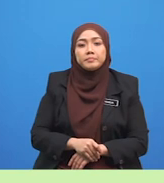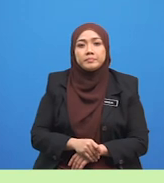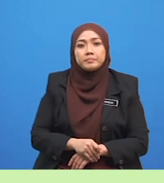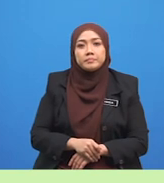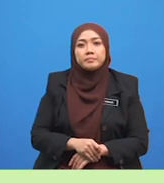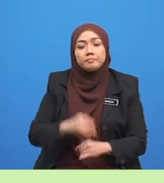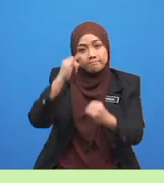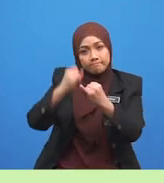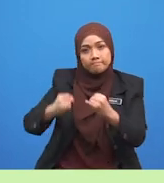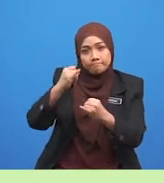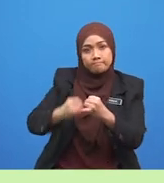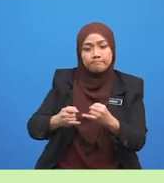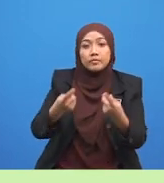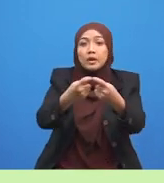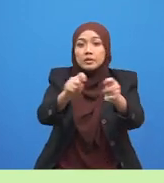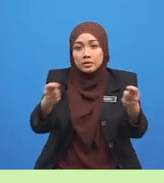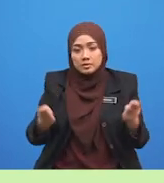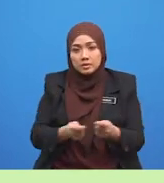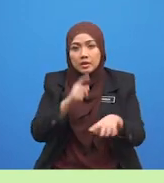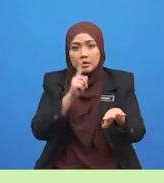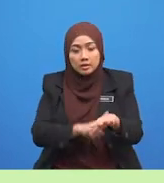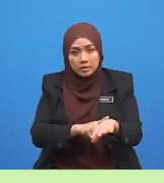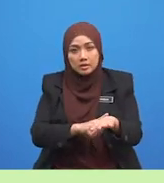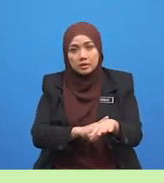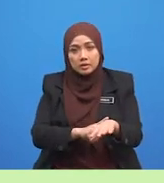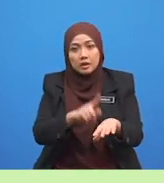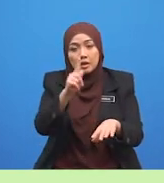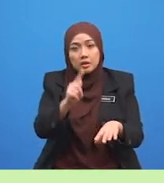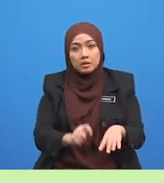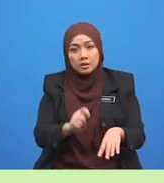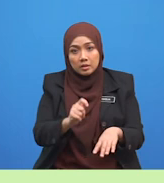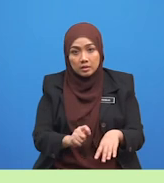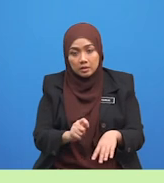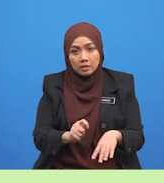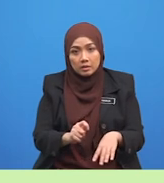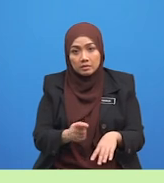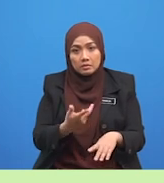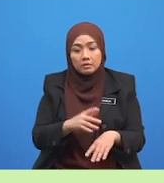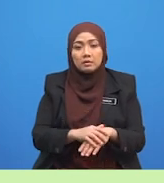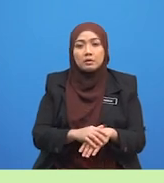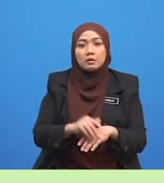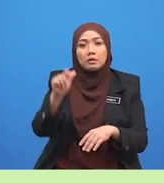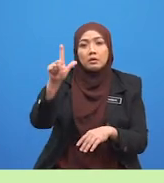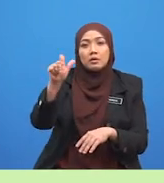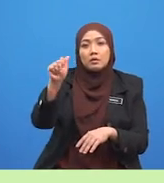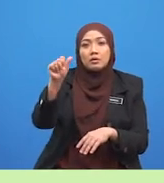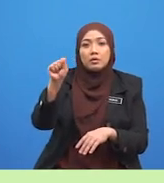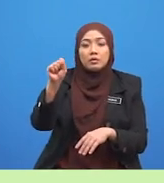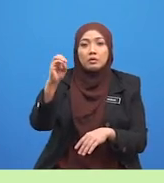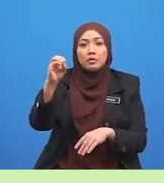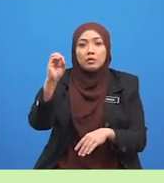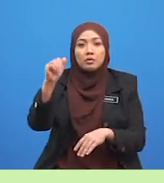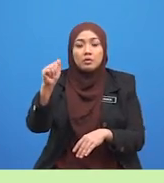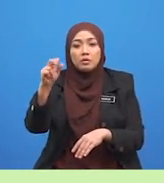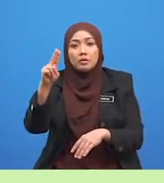Soalan akhir, tasik yang terletak di tenggara Miri Sarawak sama ada Logan Munut ataupun